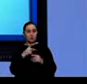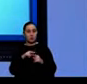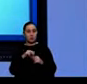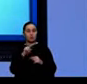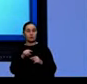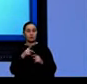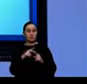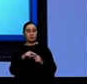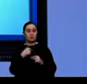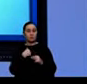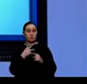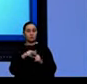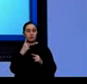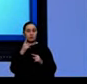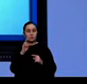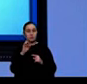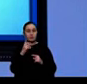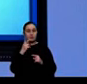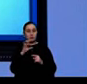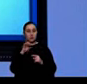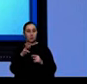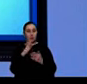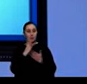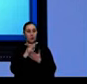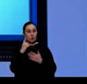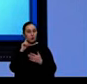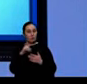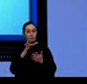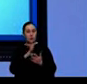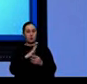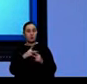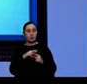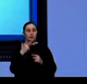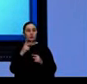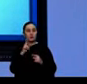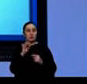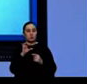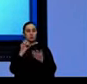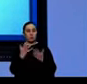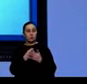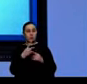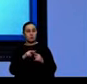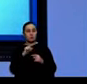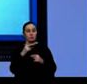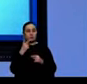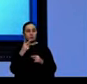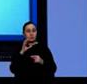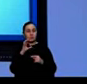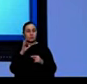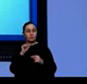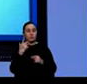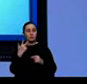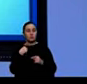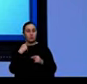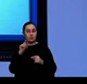ekan. Demak, bizga 1 qismi 2 cm'ligi ma'lum bo'ldi. Endi 3 qismini topishimiz uchun 2